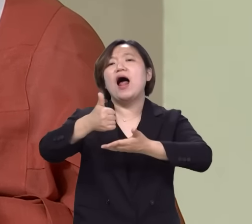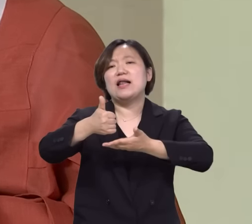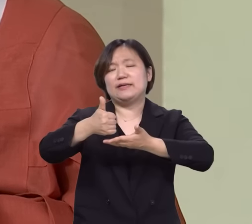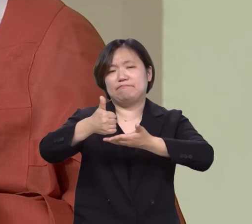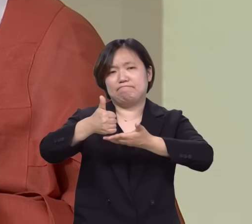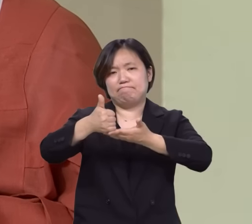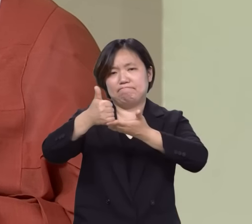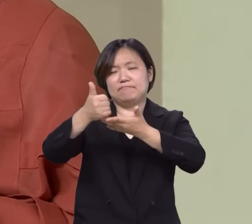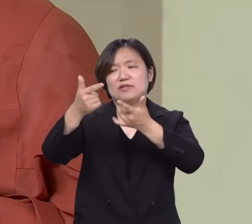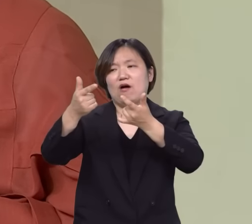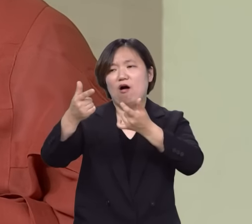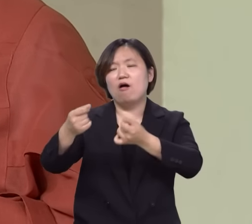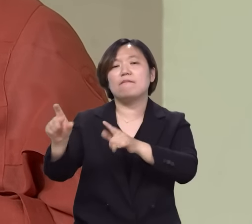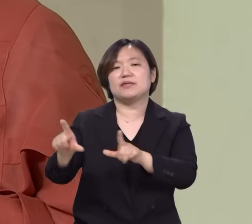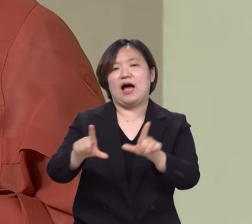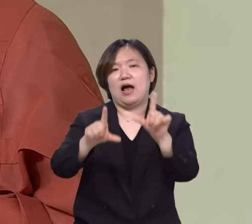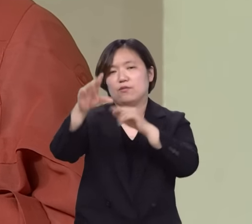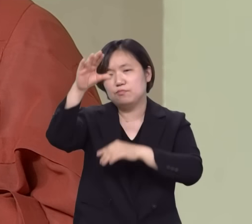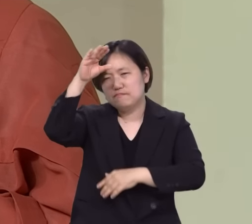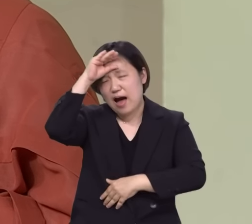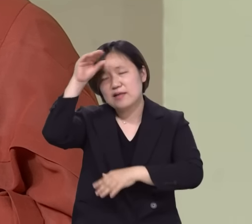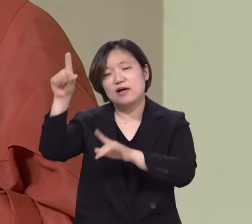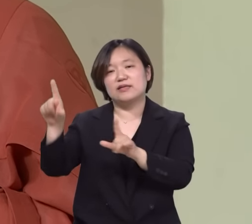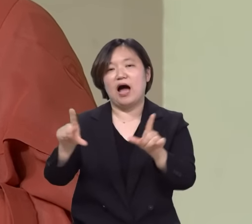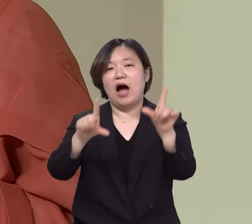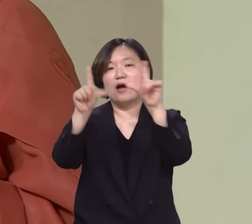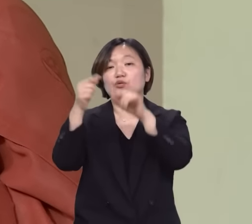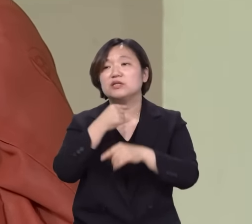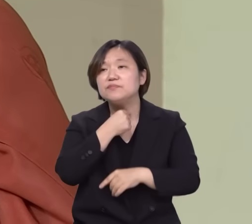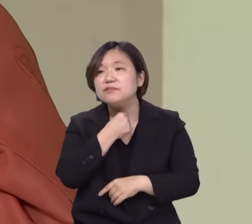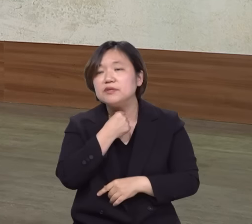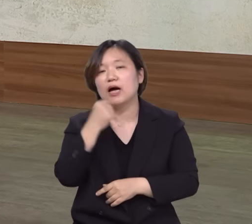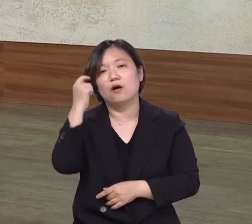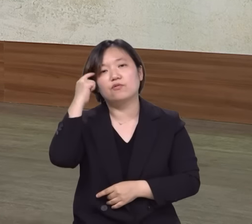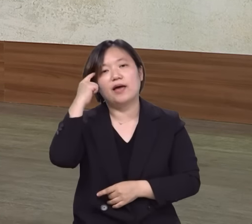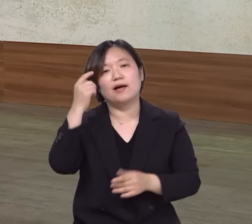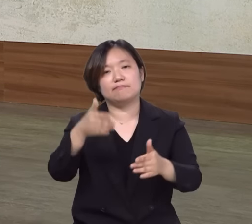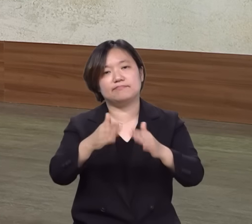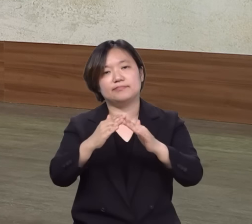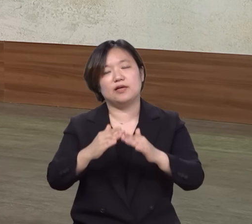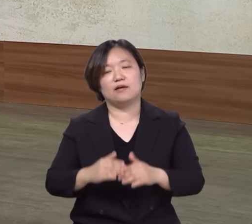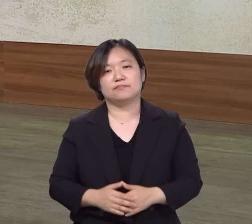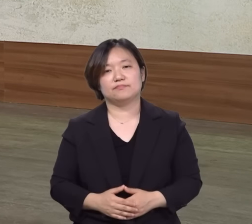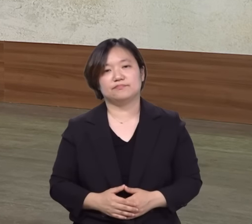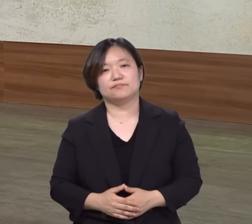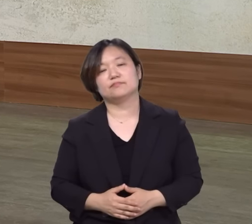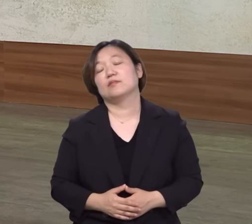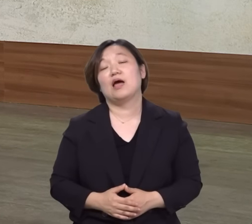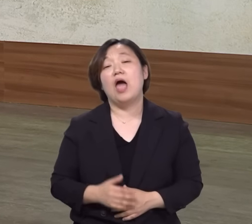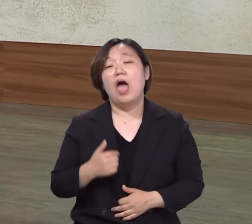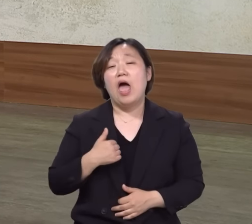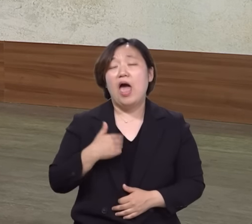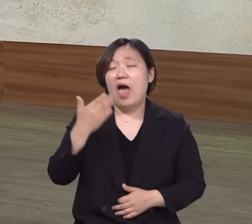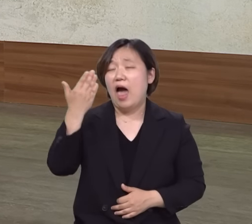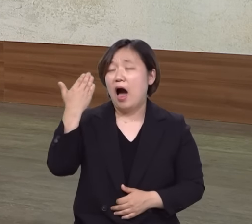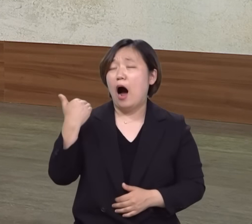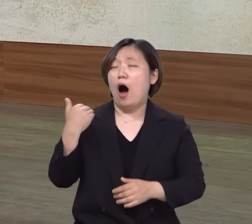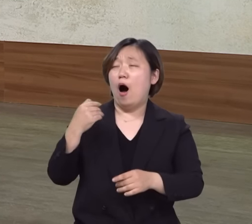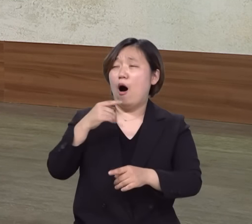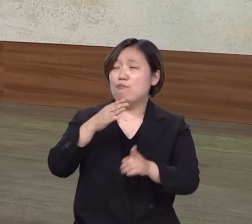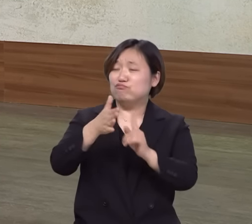살겠습니다라는 원력을 세우셨다고 합니다 그때 그 체험과 과 부처님의